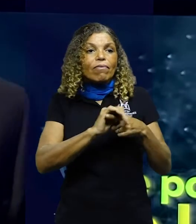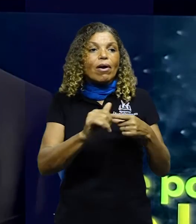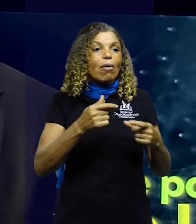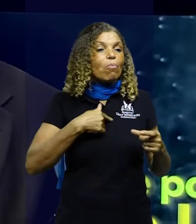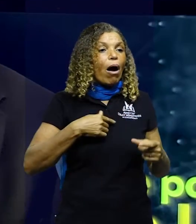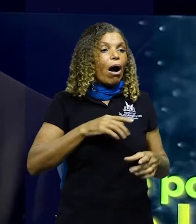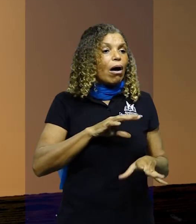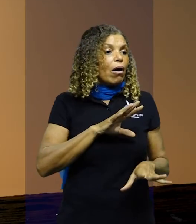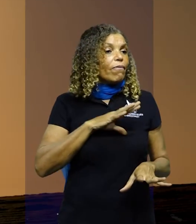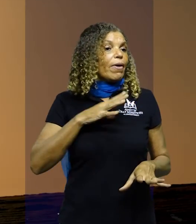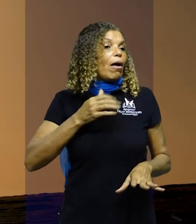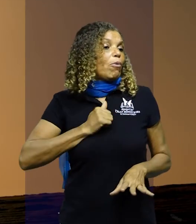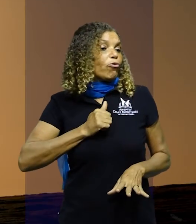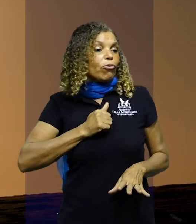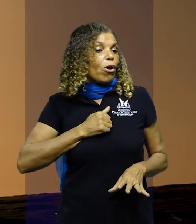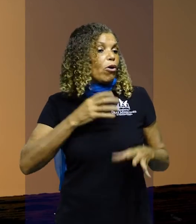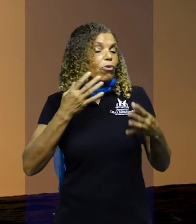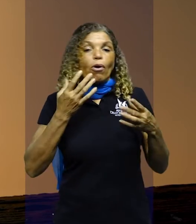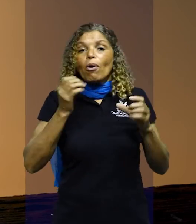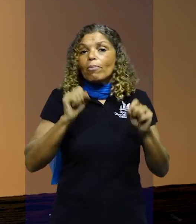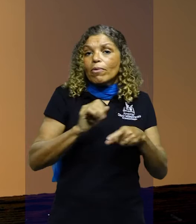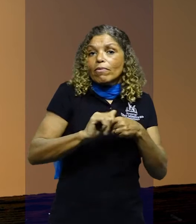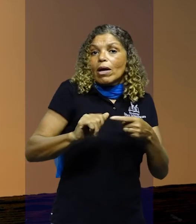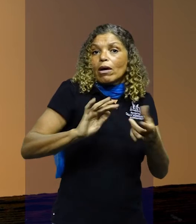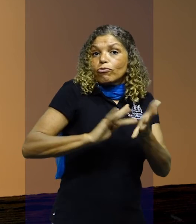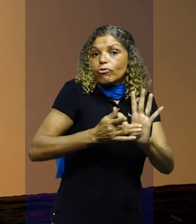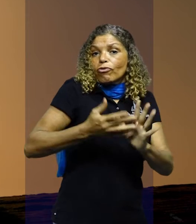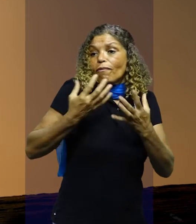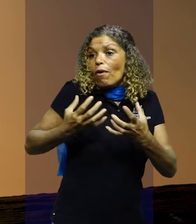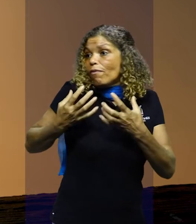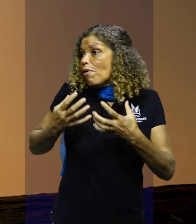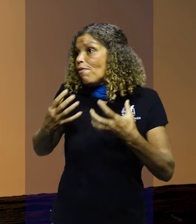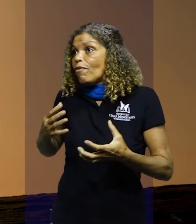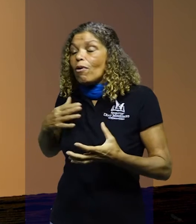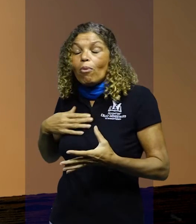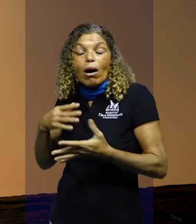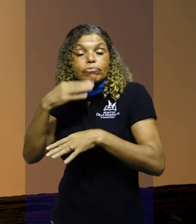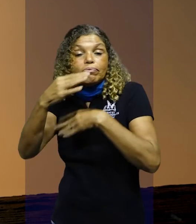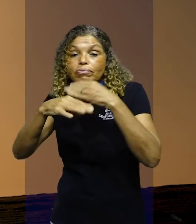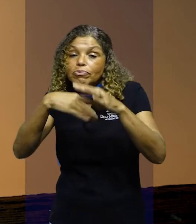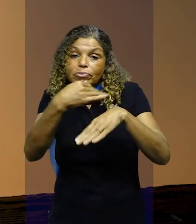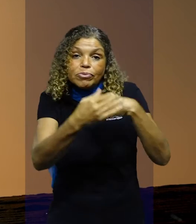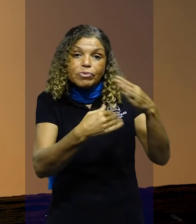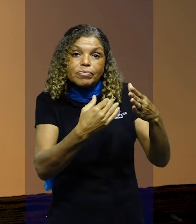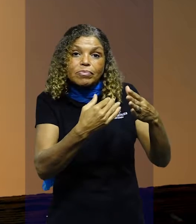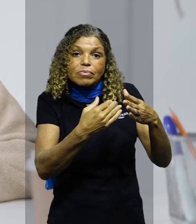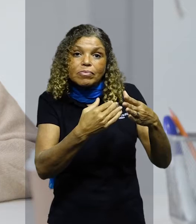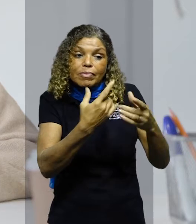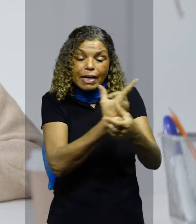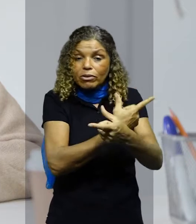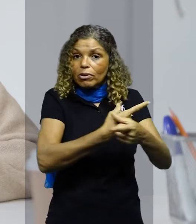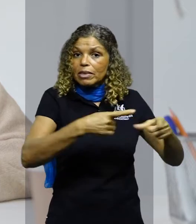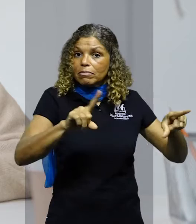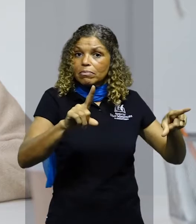faire ce qu'on veut. Être libre, c'est être dans une position